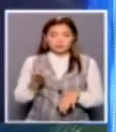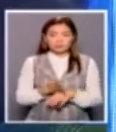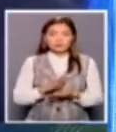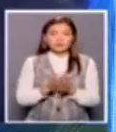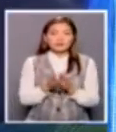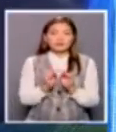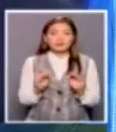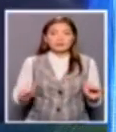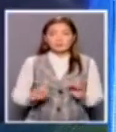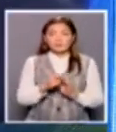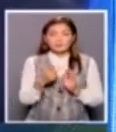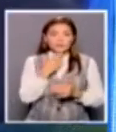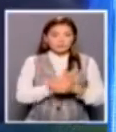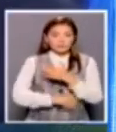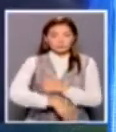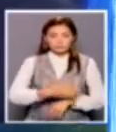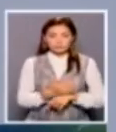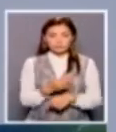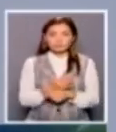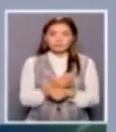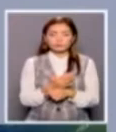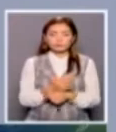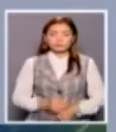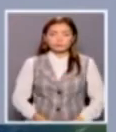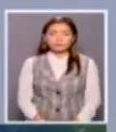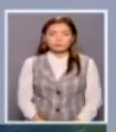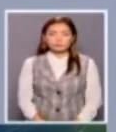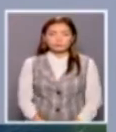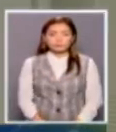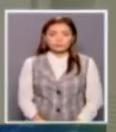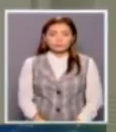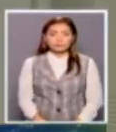состояния детей с ограниченными возможностями и их инклюзивного обучения.